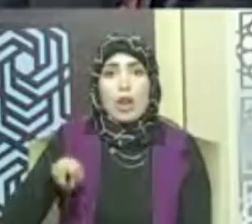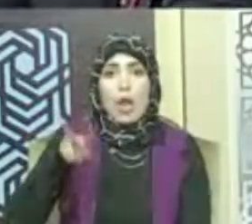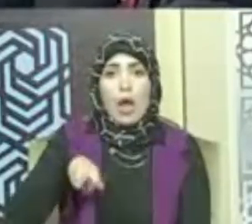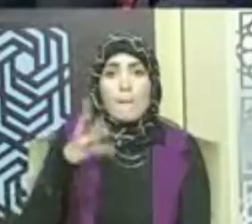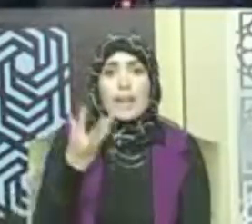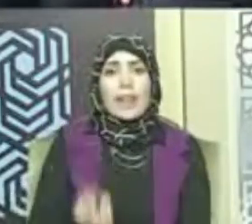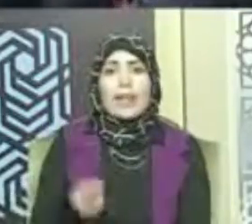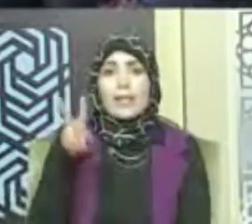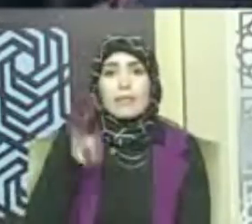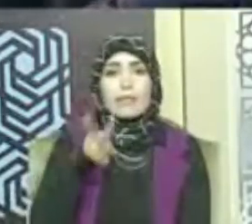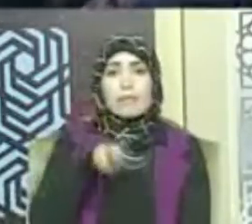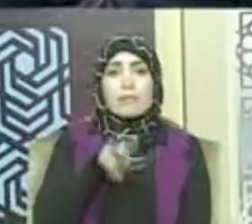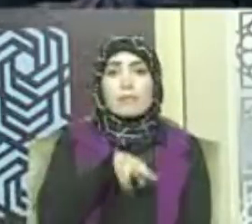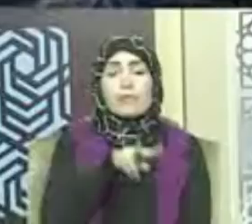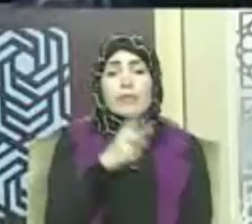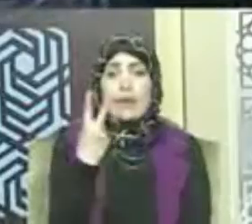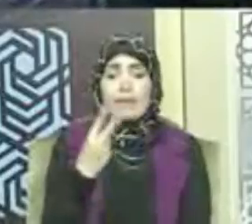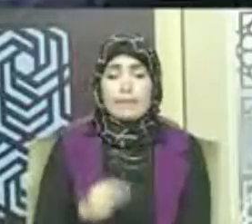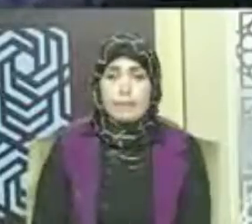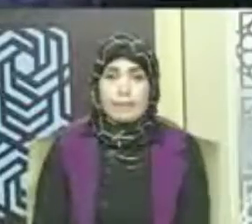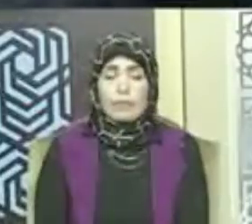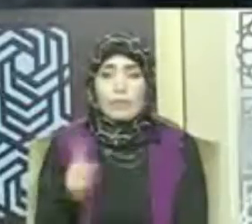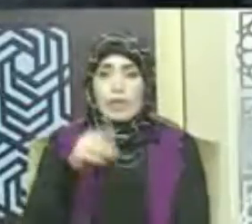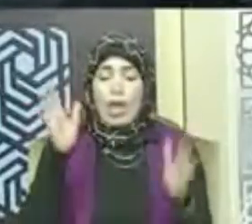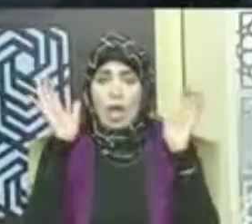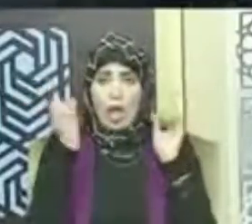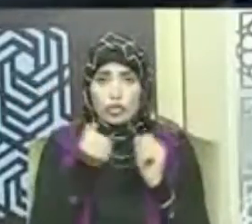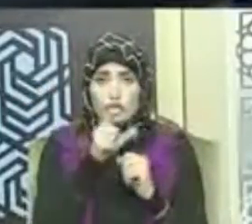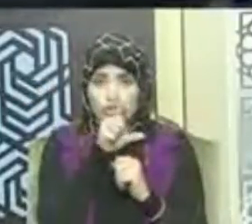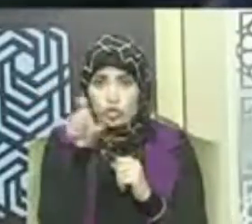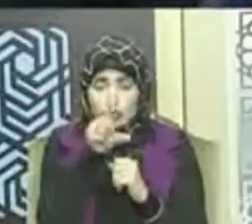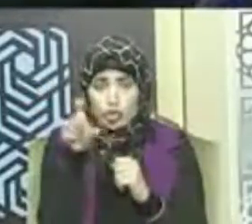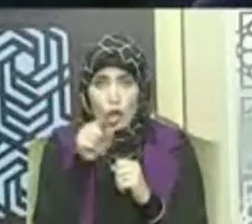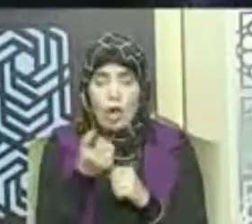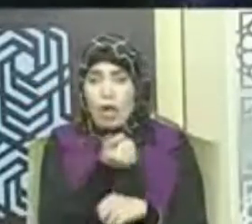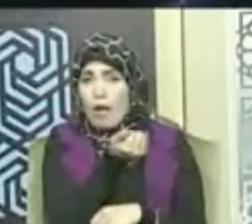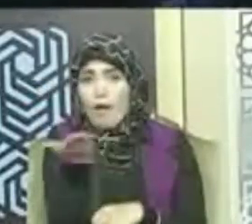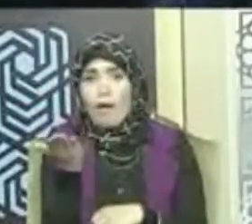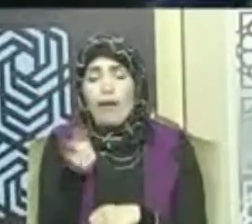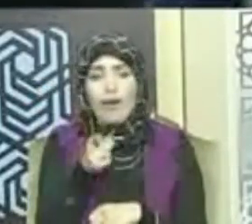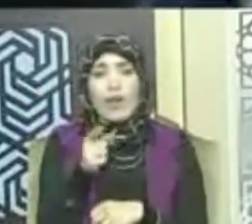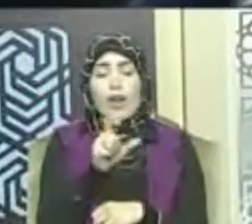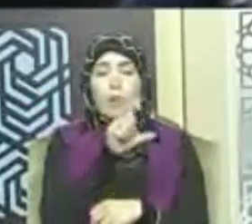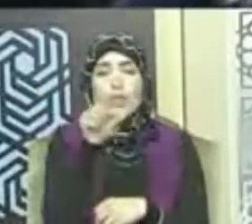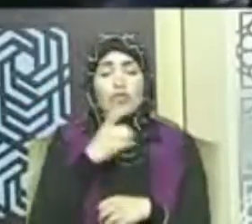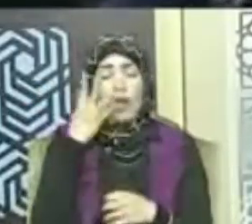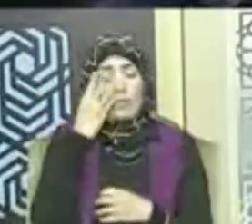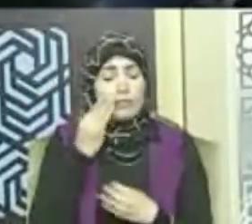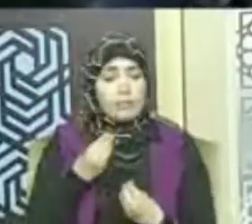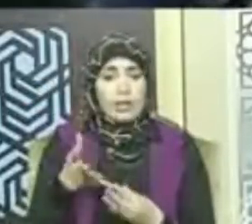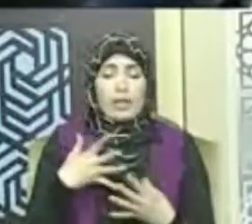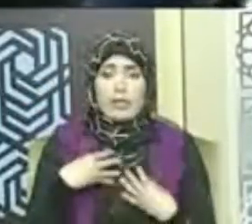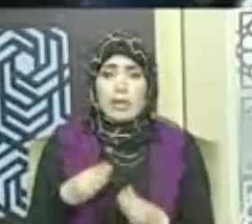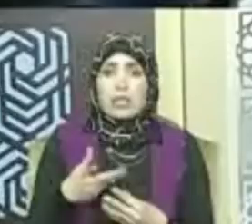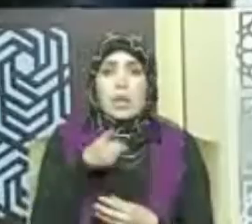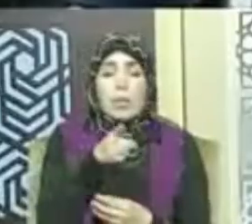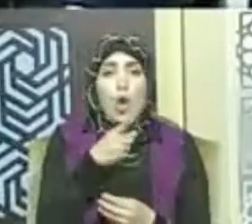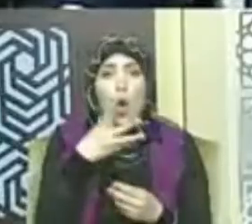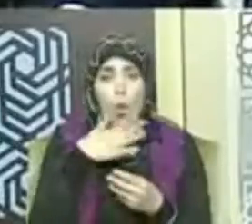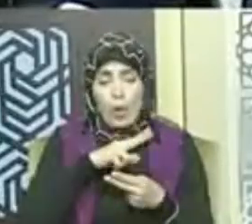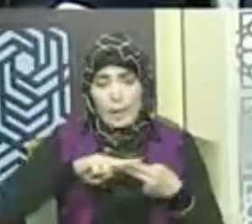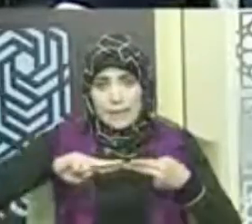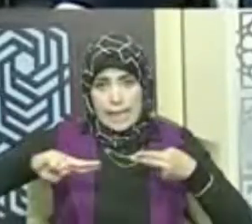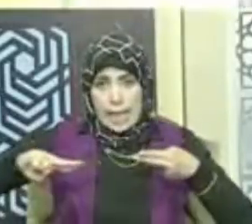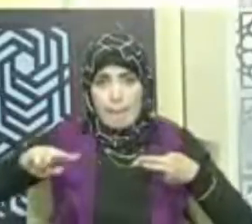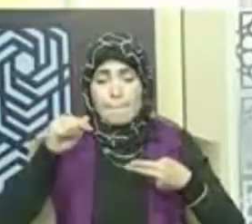الصلة، شهر الجود والكرم، شهر التسامح والسلام،